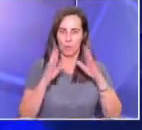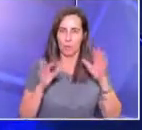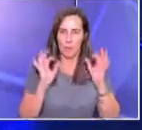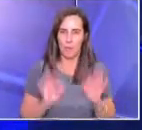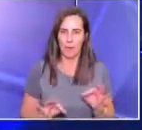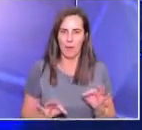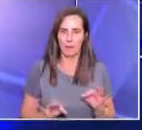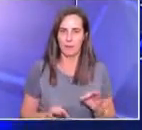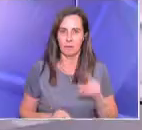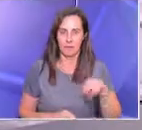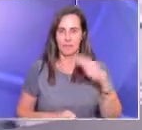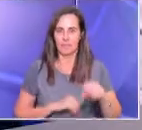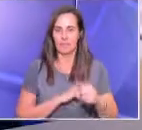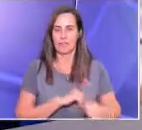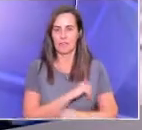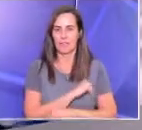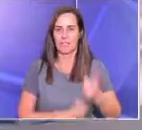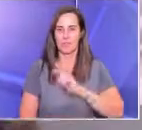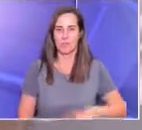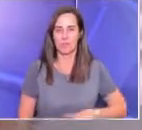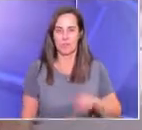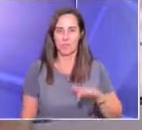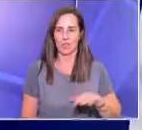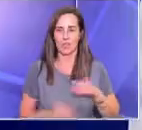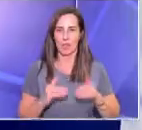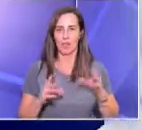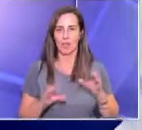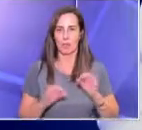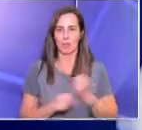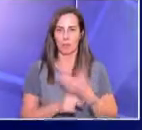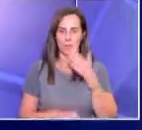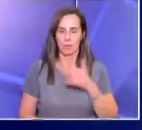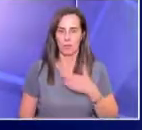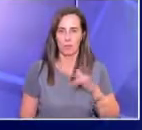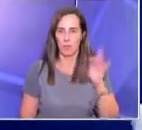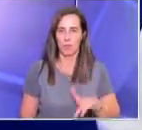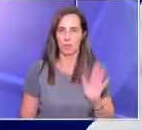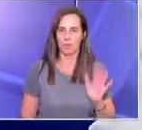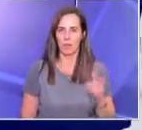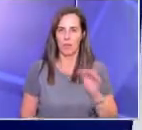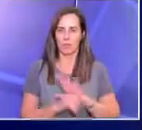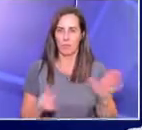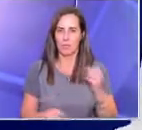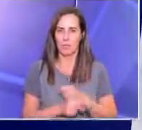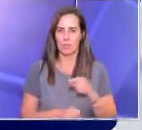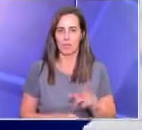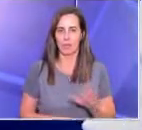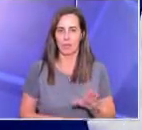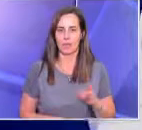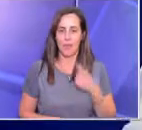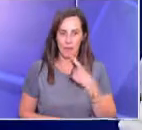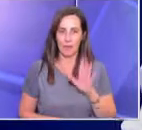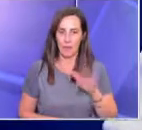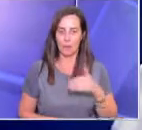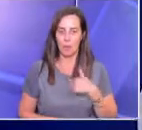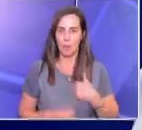באמת היא תהיה סגנית ראש עיר מצוינת. לא, שיש דרך אמיתית לעבוד בירושלים. אני לא נגד אף אחד, אף פעם לא ניהלתי את זה ככה. אמרתי,